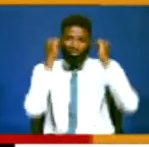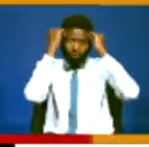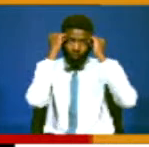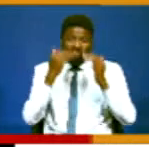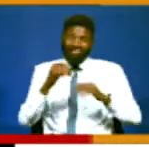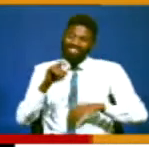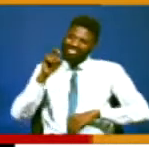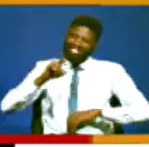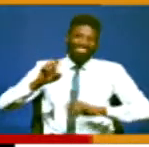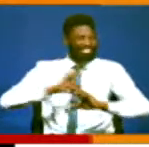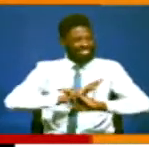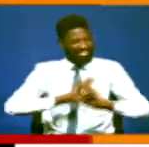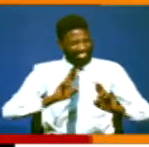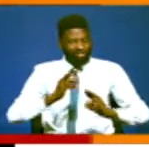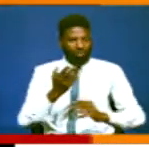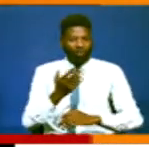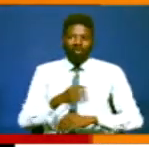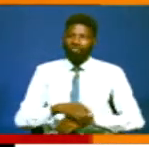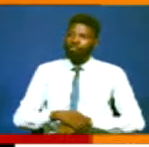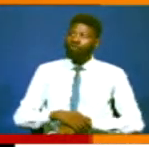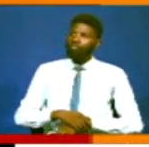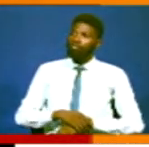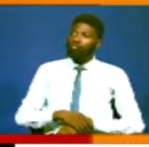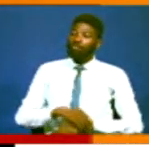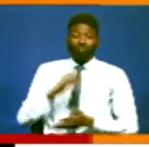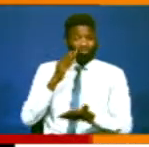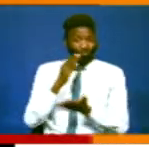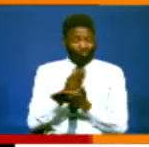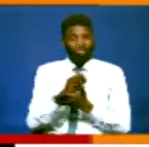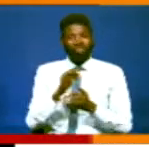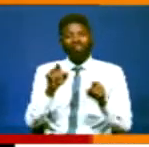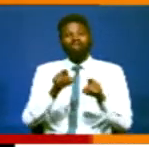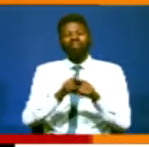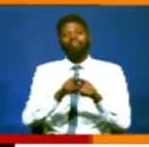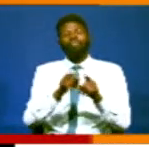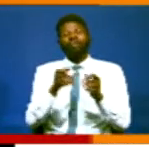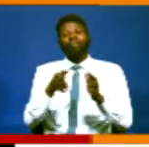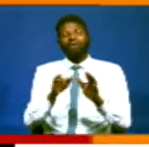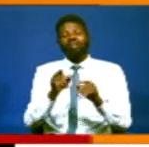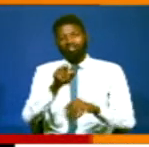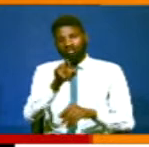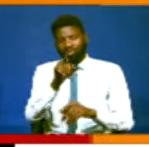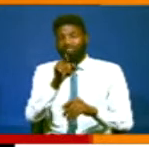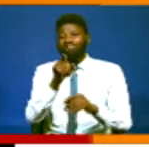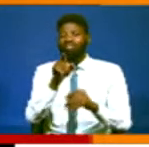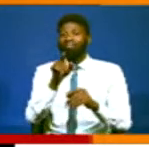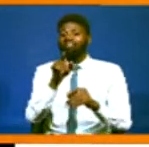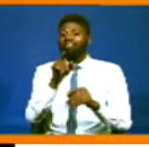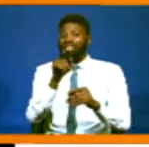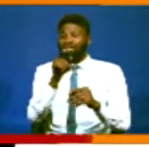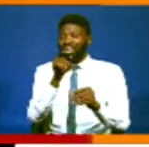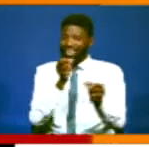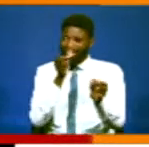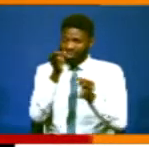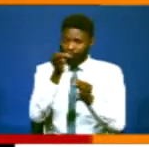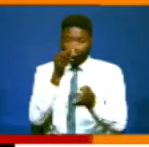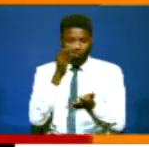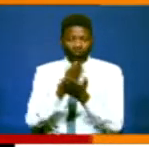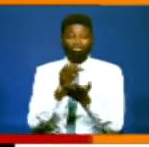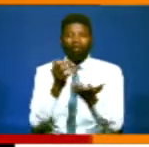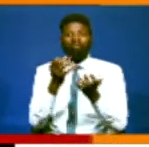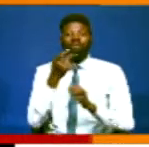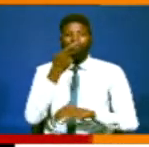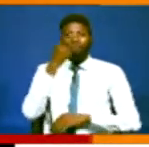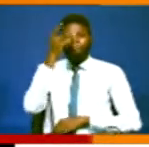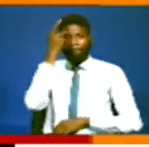Naam. Kusema la kweli jinsi unavyosema, wazazi wangetarishwa mapema kwa sababu samani huu ni